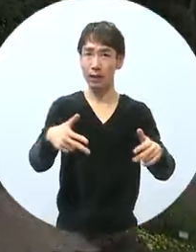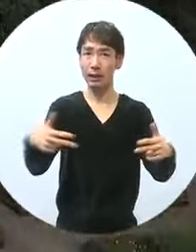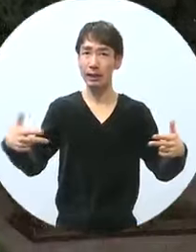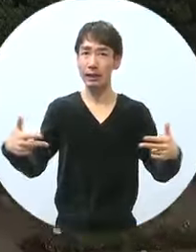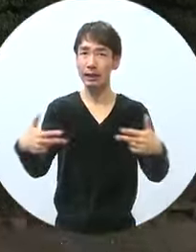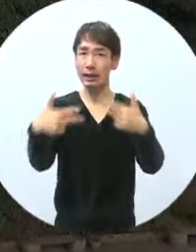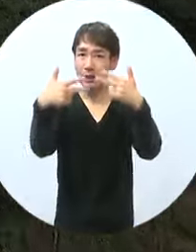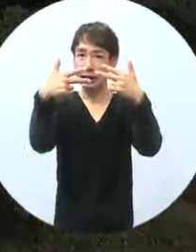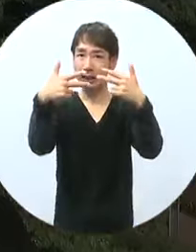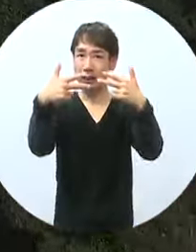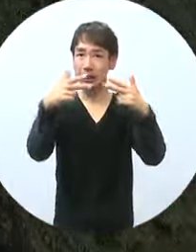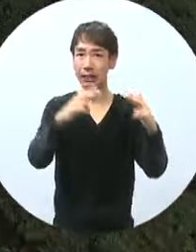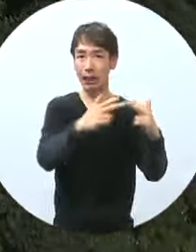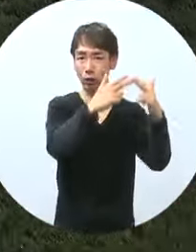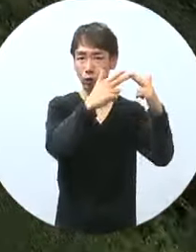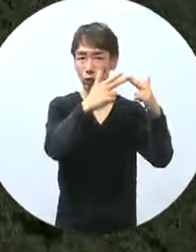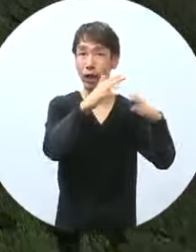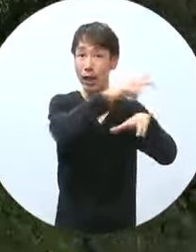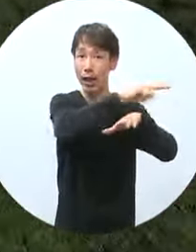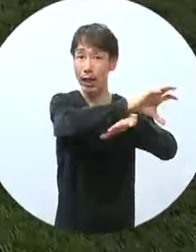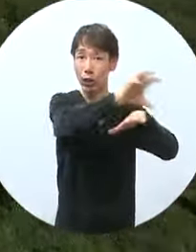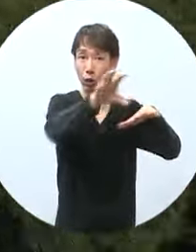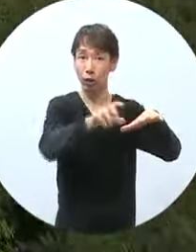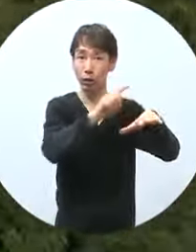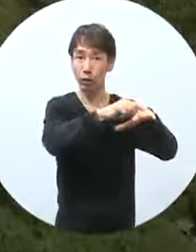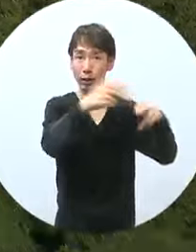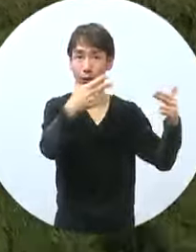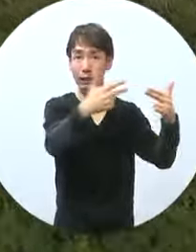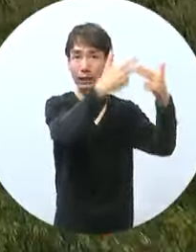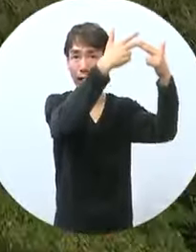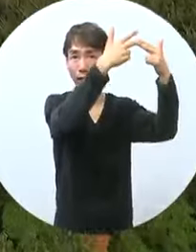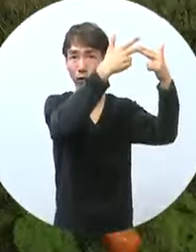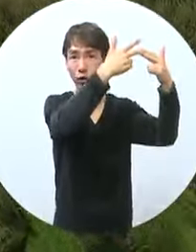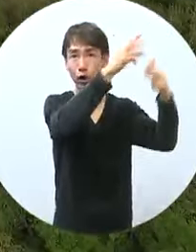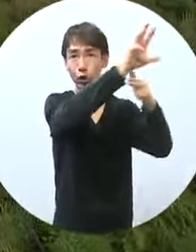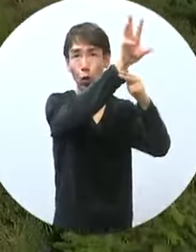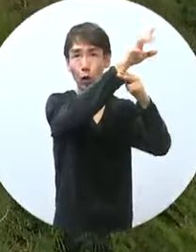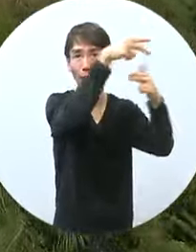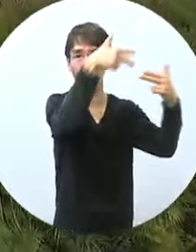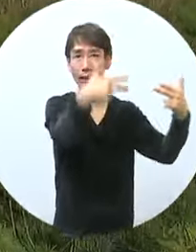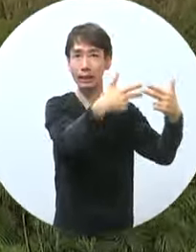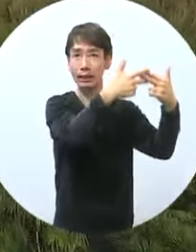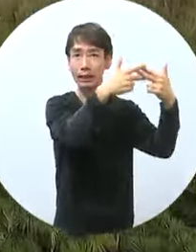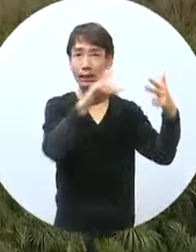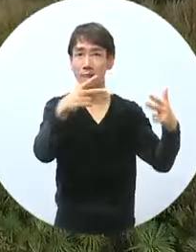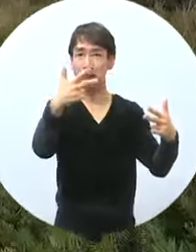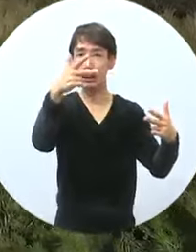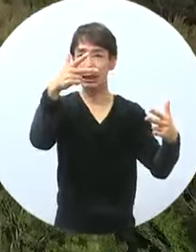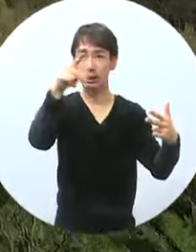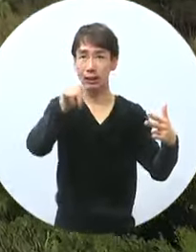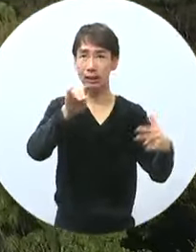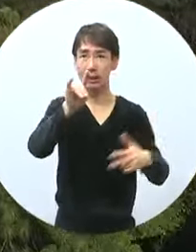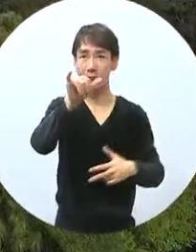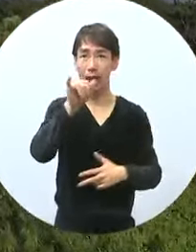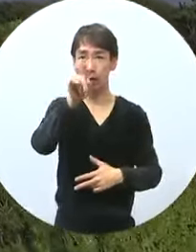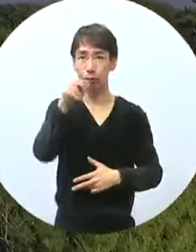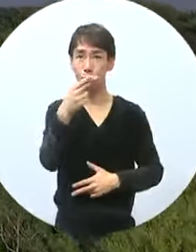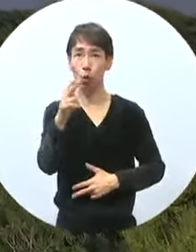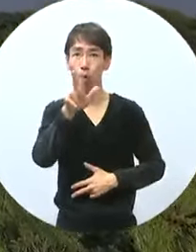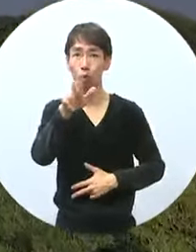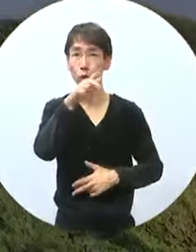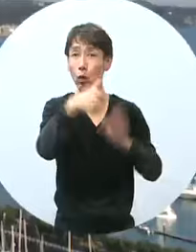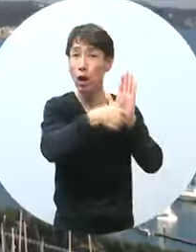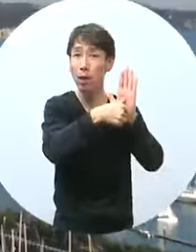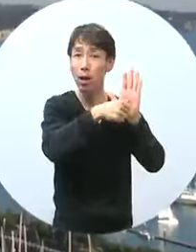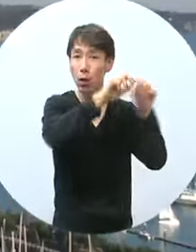りシンボルといえば、この江ノ島の上にありますこの灯台、シーキャンドルがやっぱりシンボルだと思うんで、そちらから名前をいただき